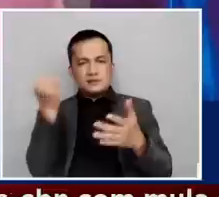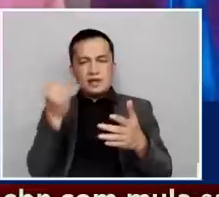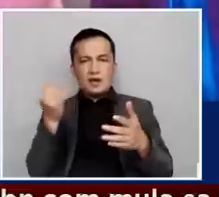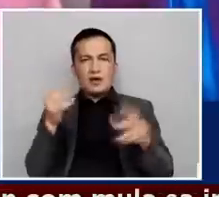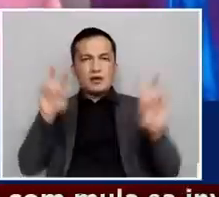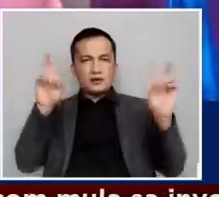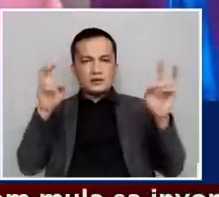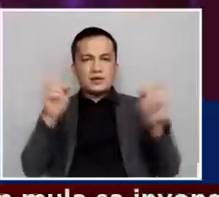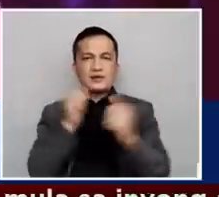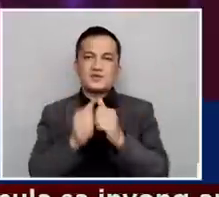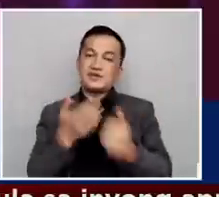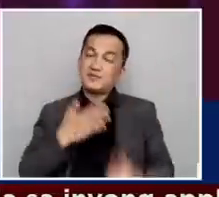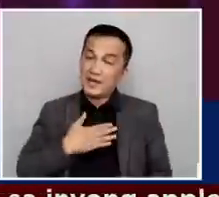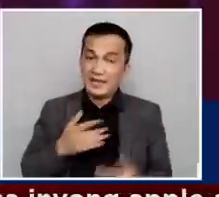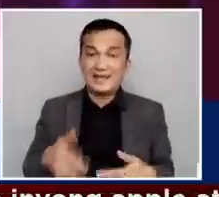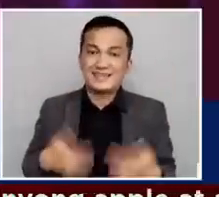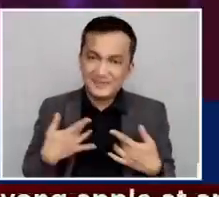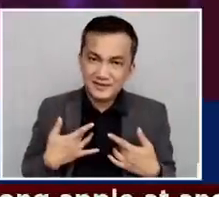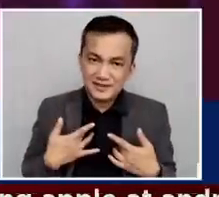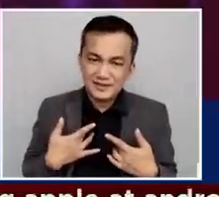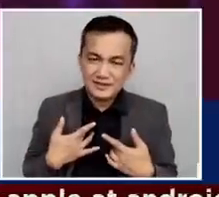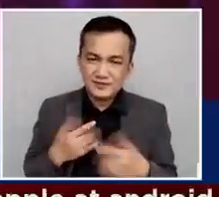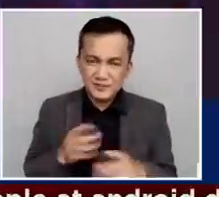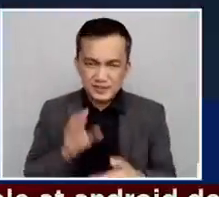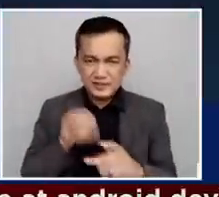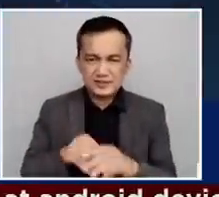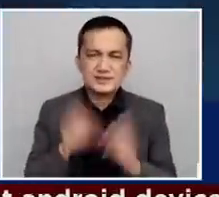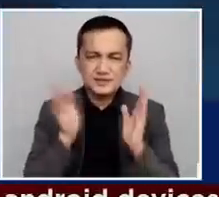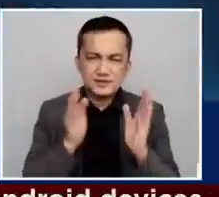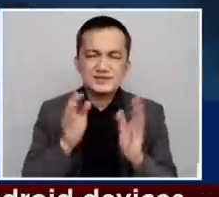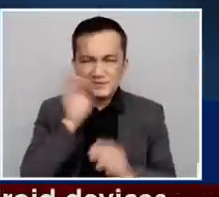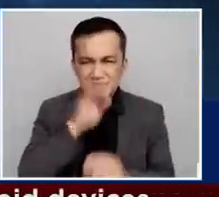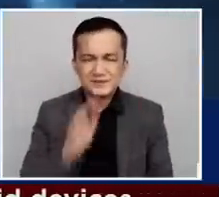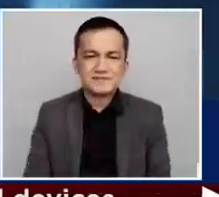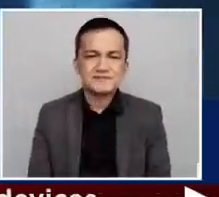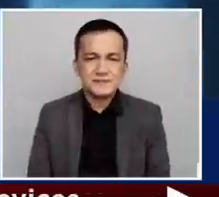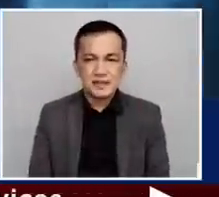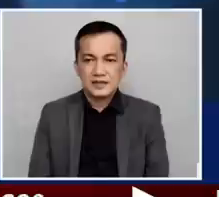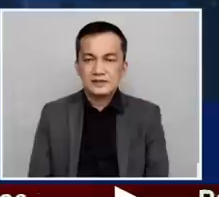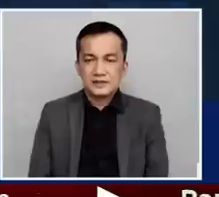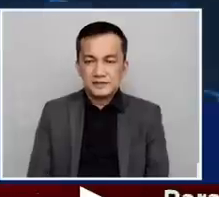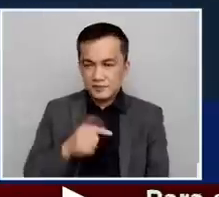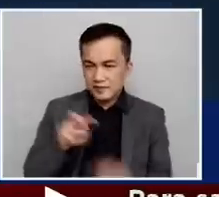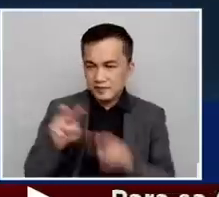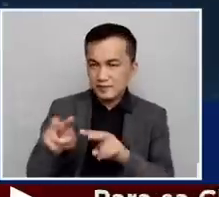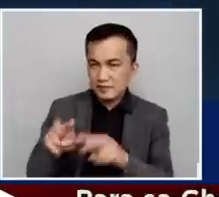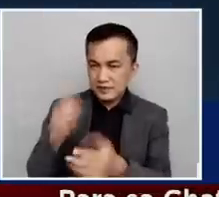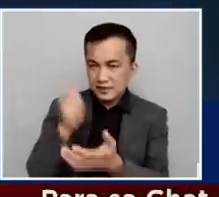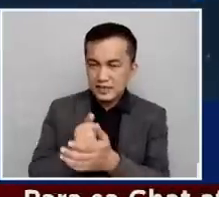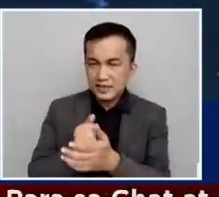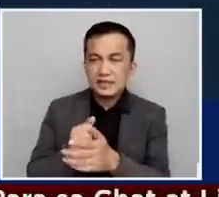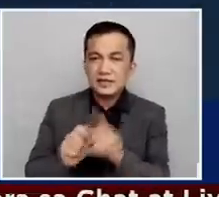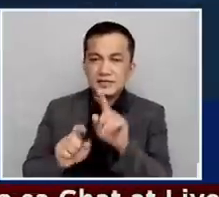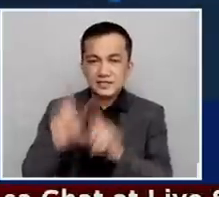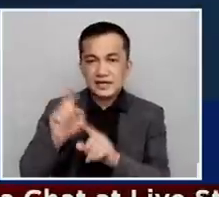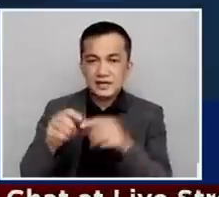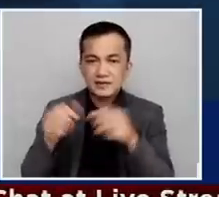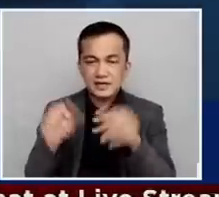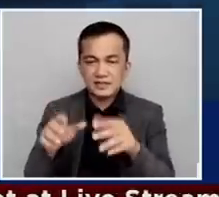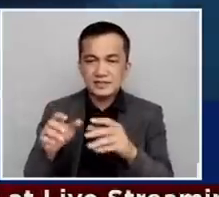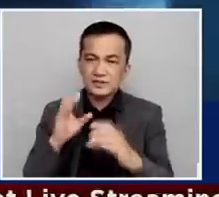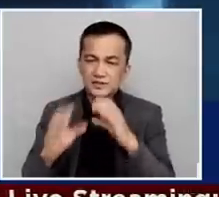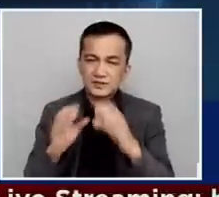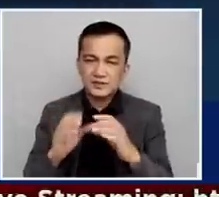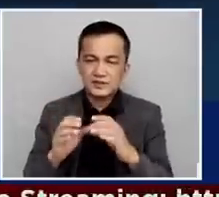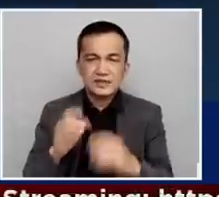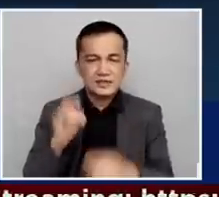the meaning of my life, to be in the service of the Filipino. Mapapanood ang mga Tatak Star Magic Celebrity Conversations sa Star Magic